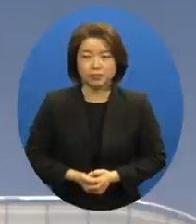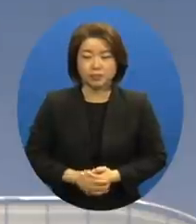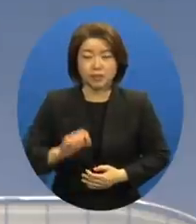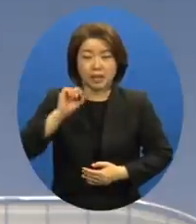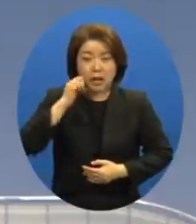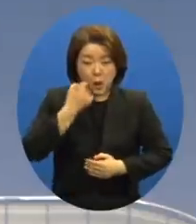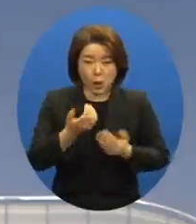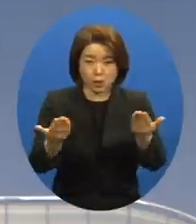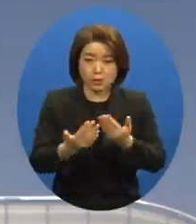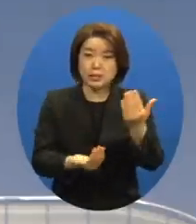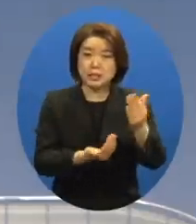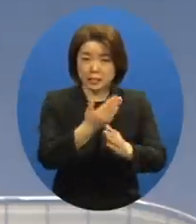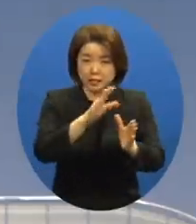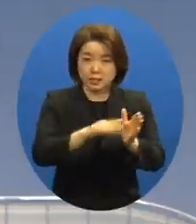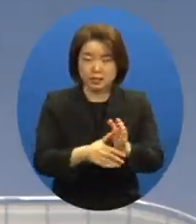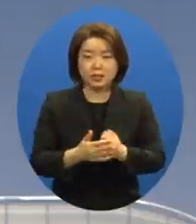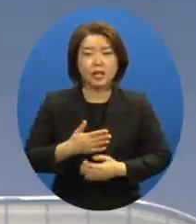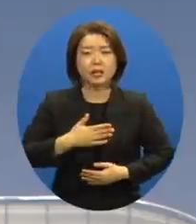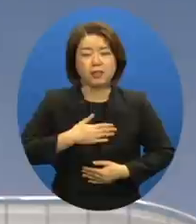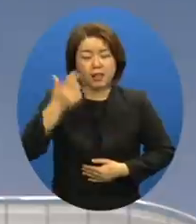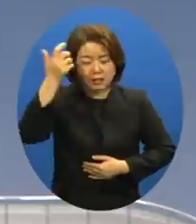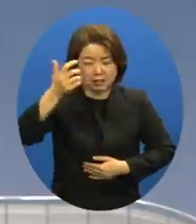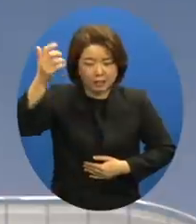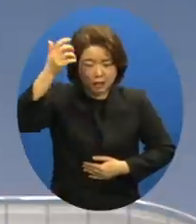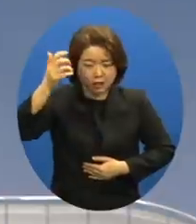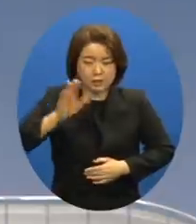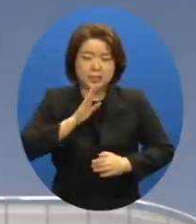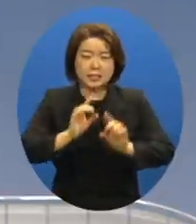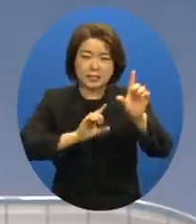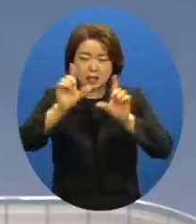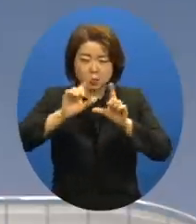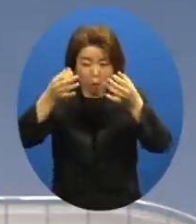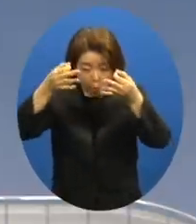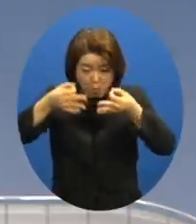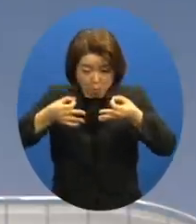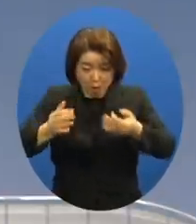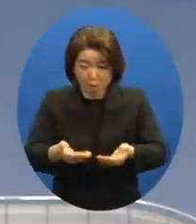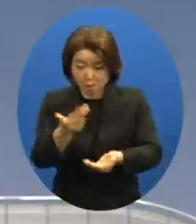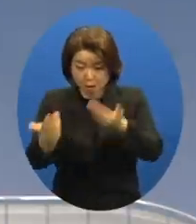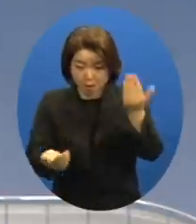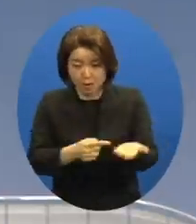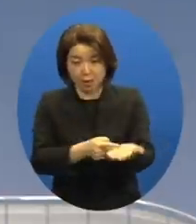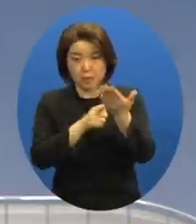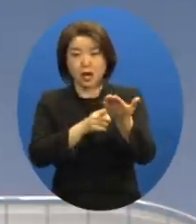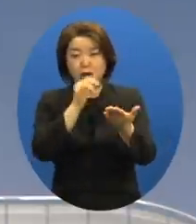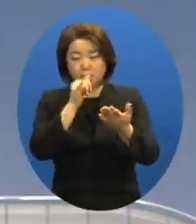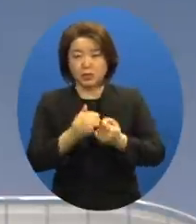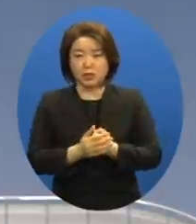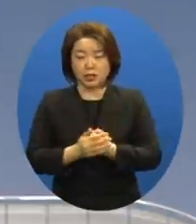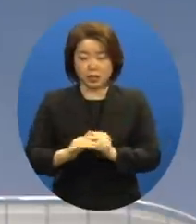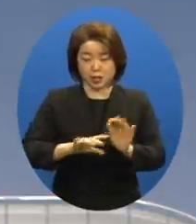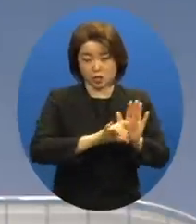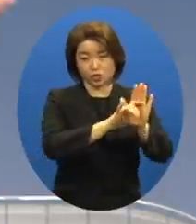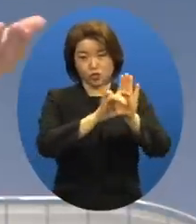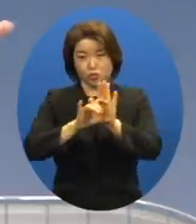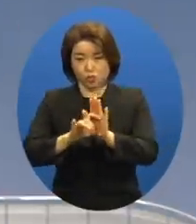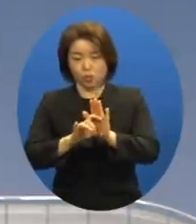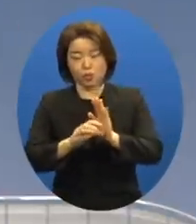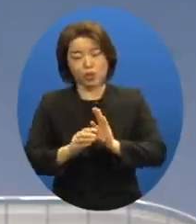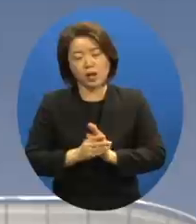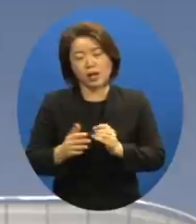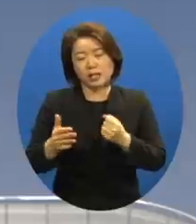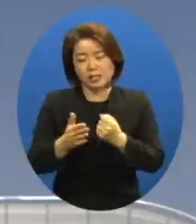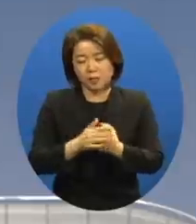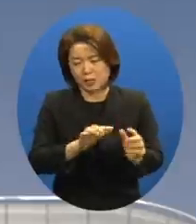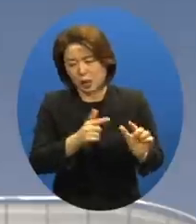어려운 일이 벌어졌을 때 우리 영적인 실상 에 다 드러납니다 코로 날리고 확산 문제로 인해서 여러 가지 어려움이 겹치는